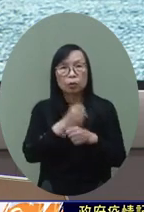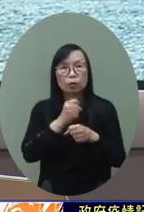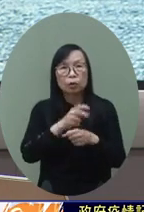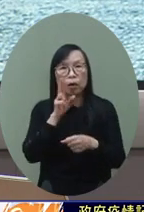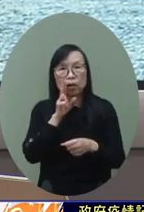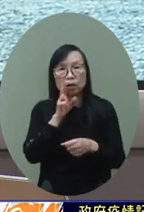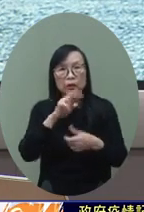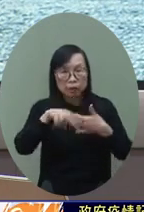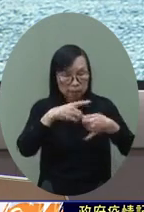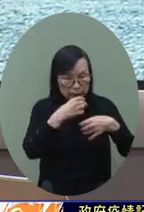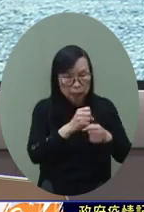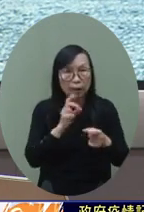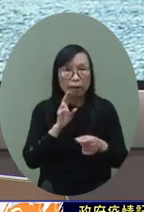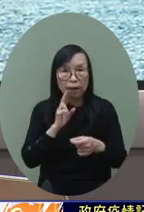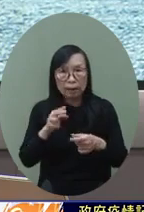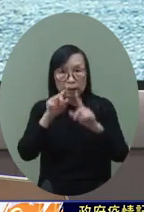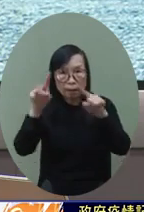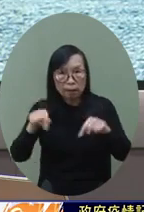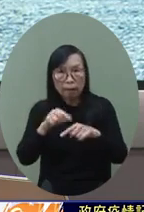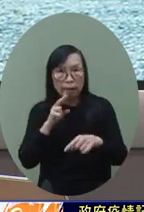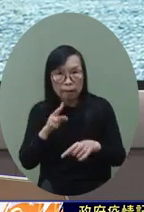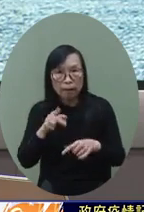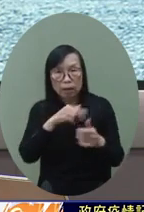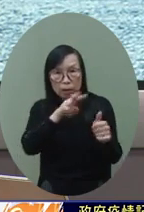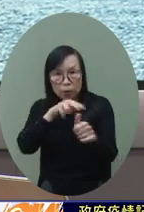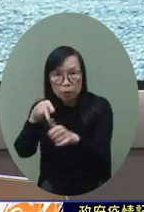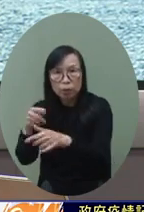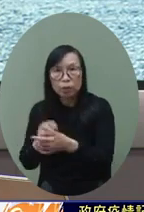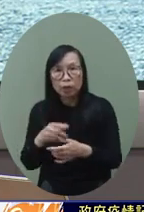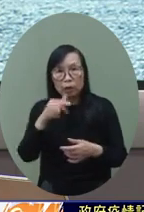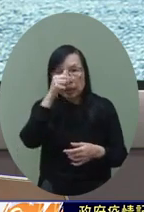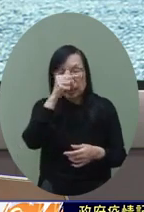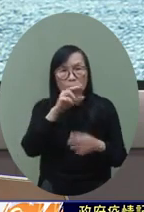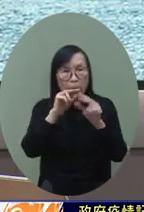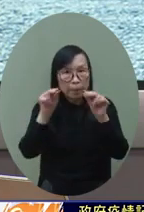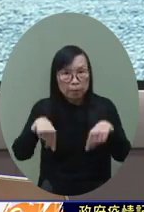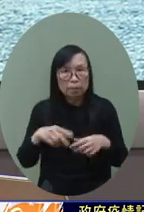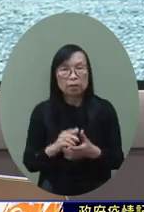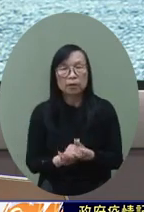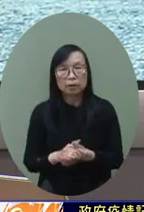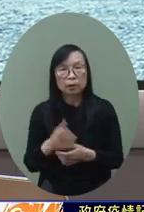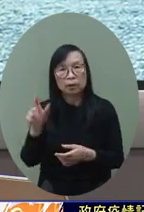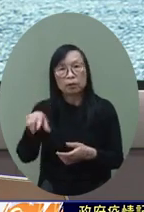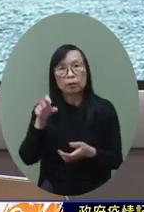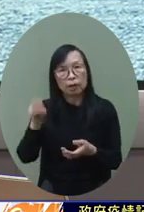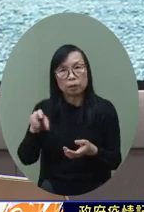出那個檢疫令啊，或者有時他們追蹤的時候可能有些醫學的問題呢，我們都會在這裡。